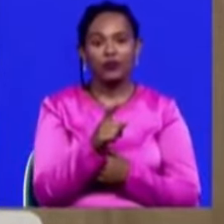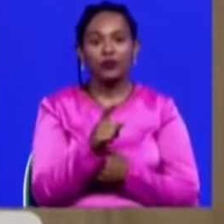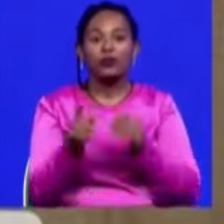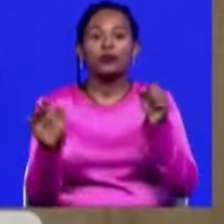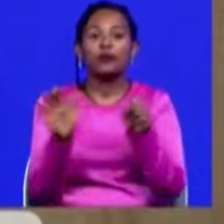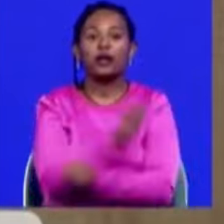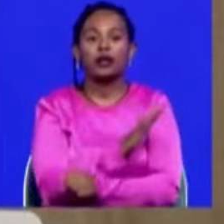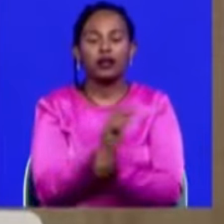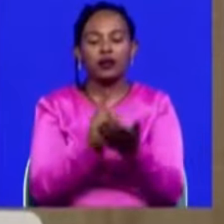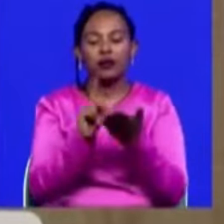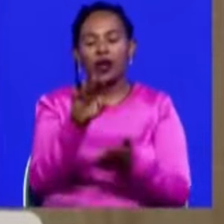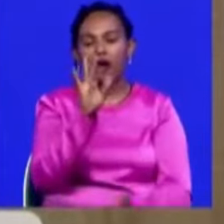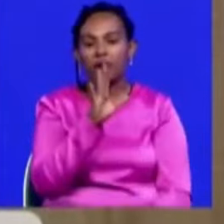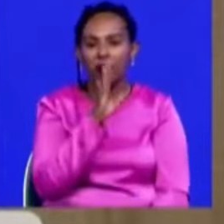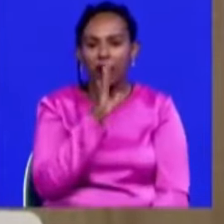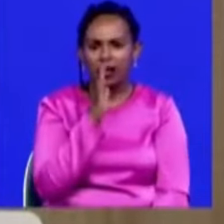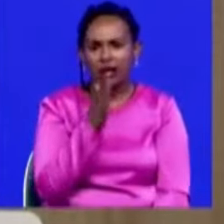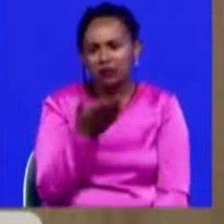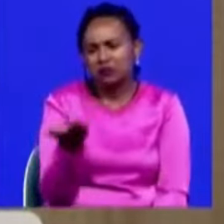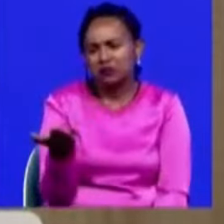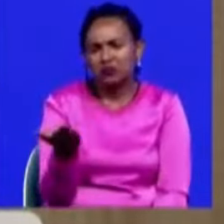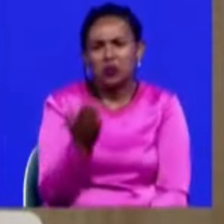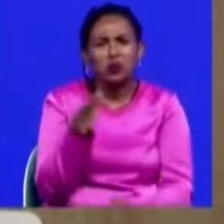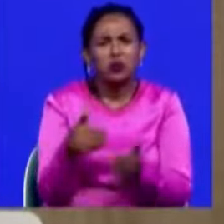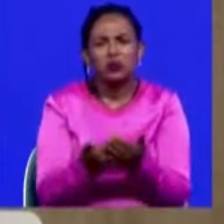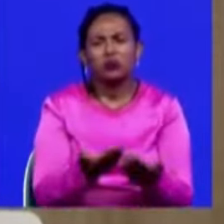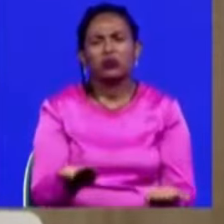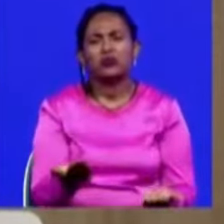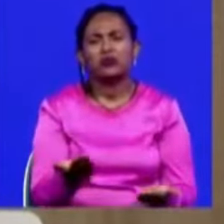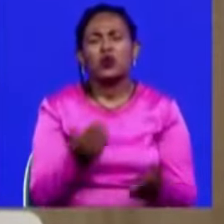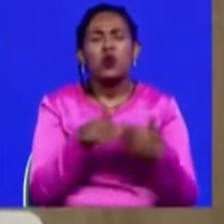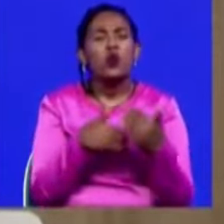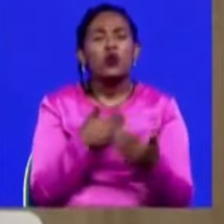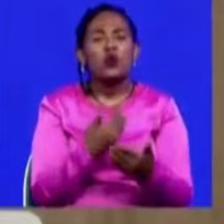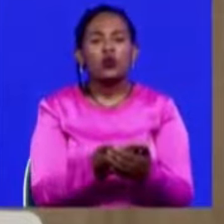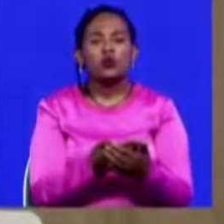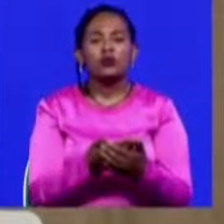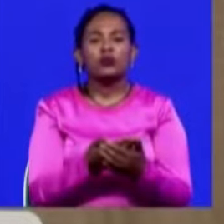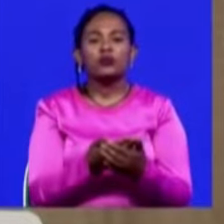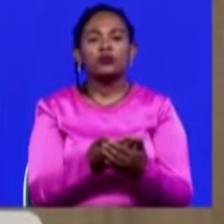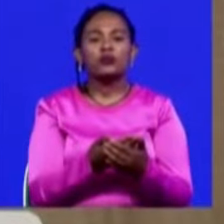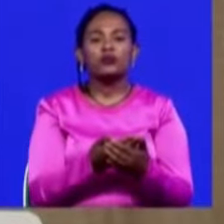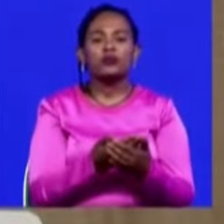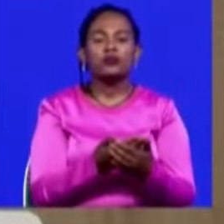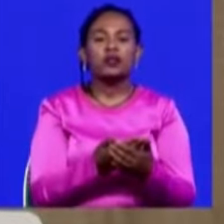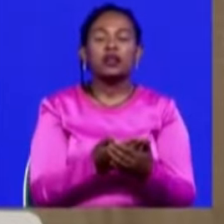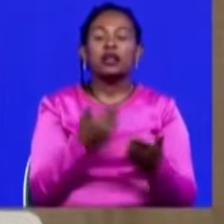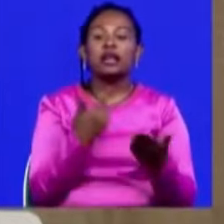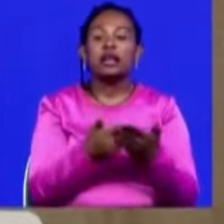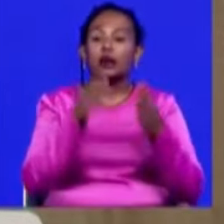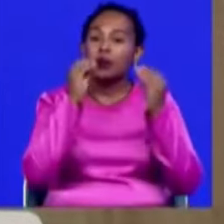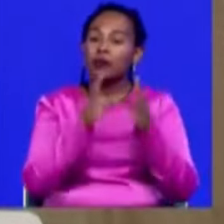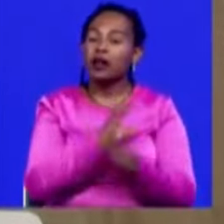በቂ ክፍያ የማያገኙ ናቸው። ያልተከፈለው አይደለም፣ ሁሉም። ይሄ